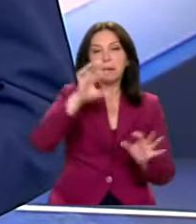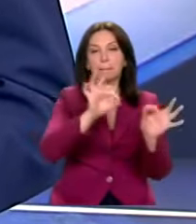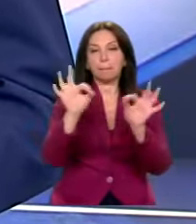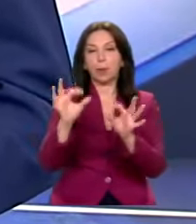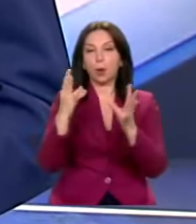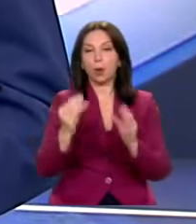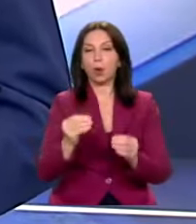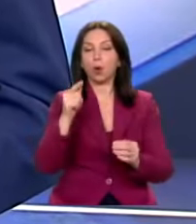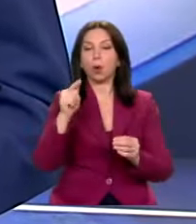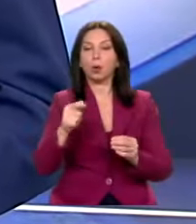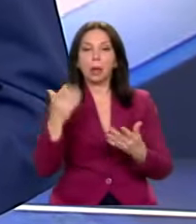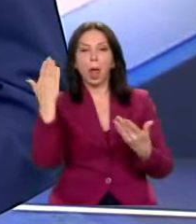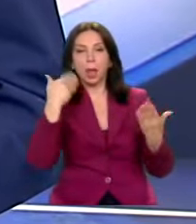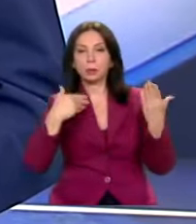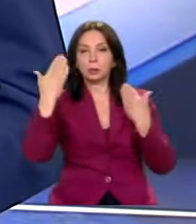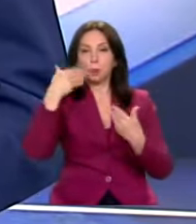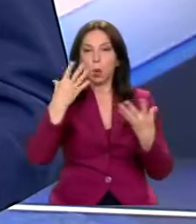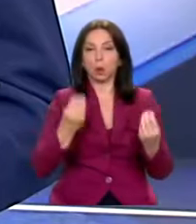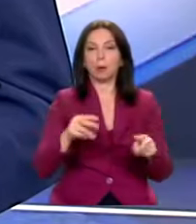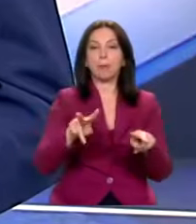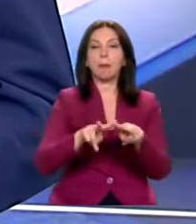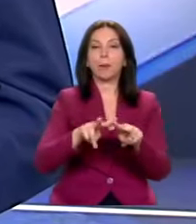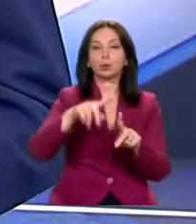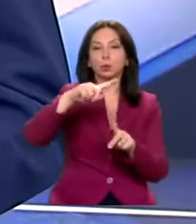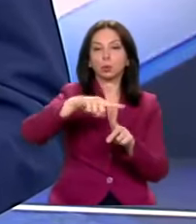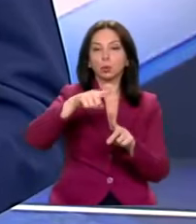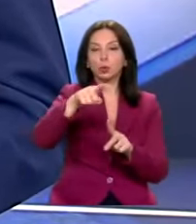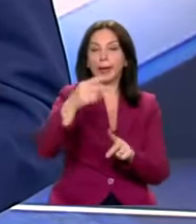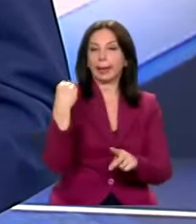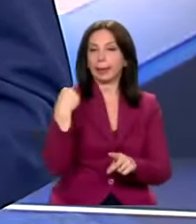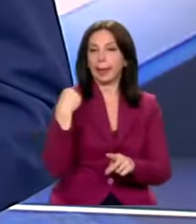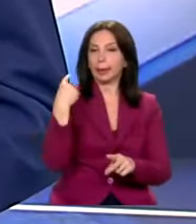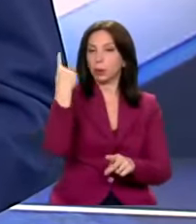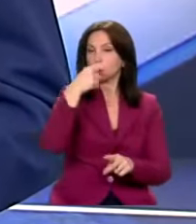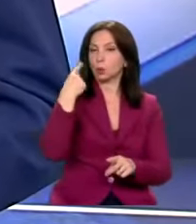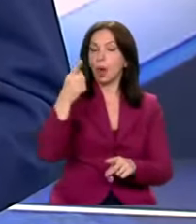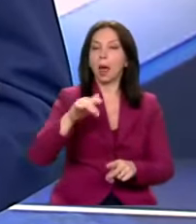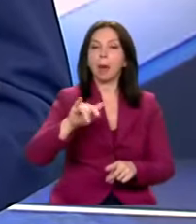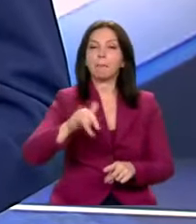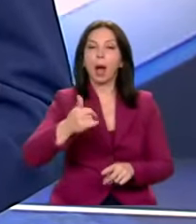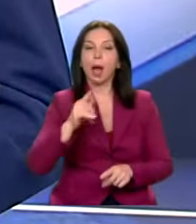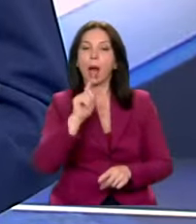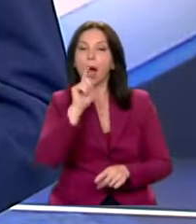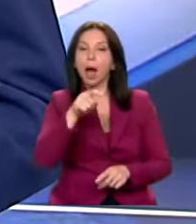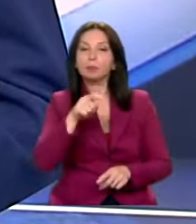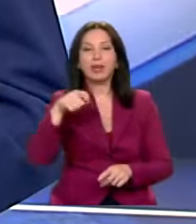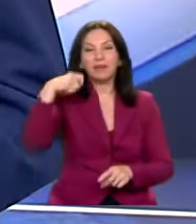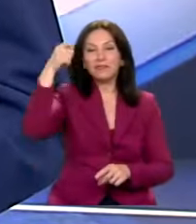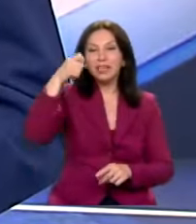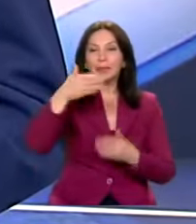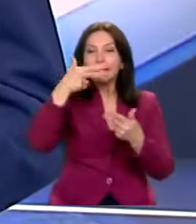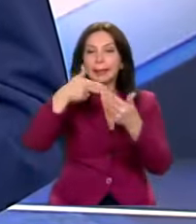için estetik operasyon da geçiren Mahmut Tuncer, yeni haliyle Bakkal Amca filminin hikayesini Kanal D Haber'e